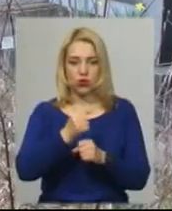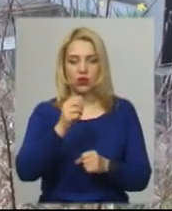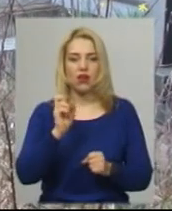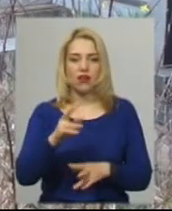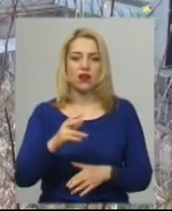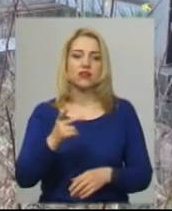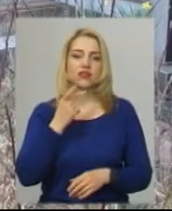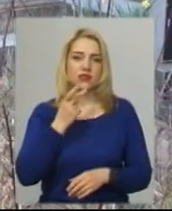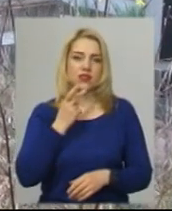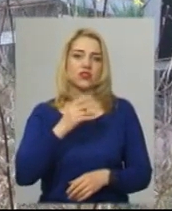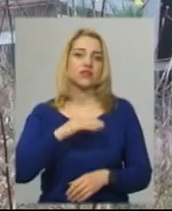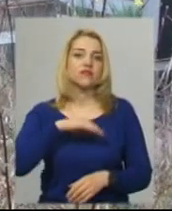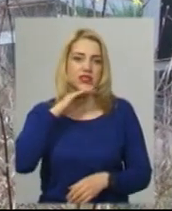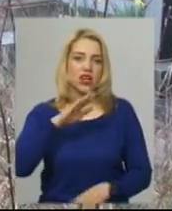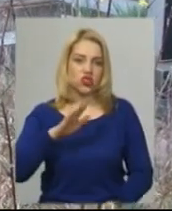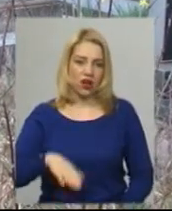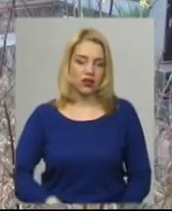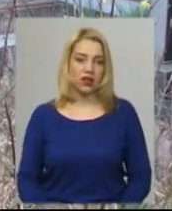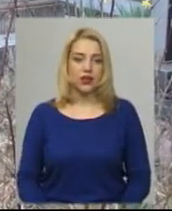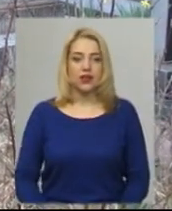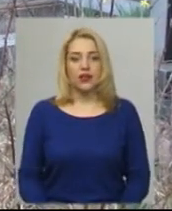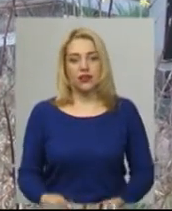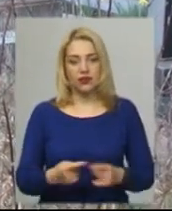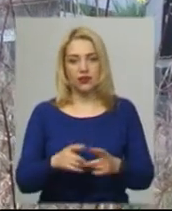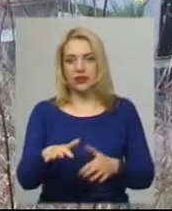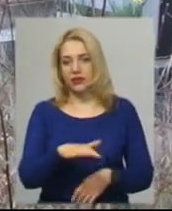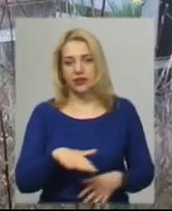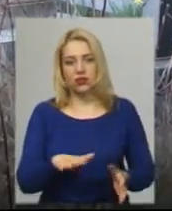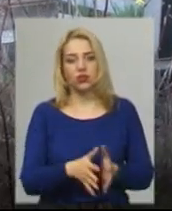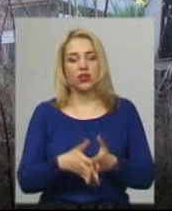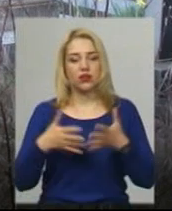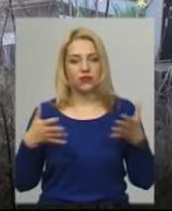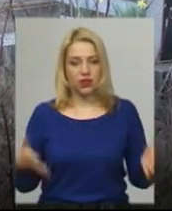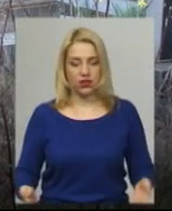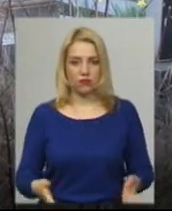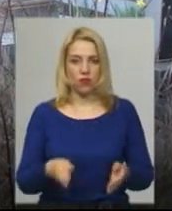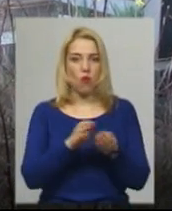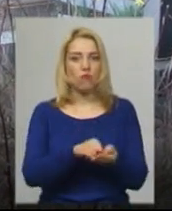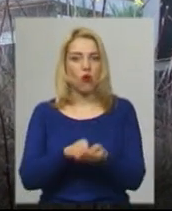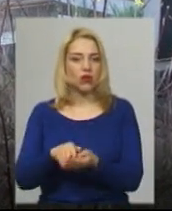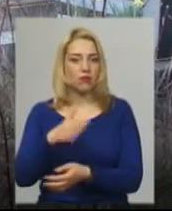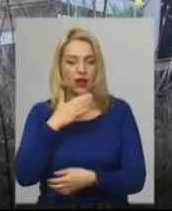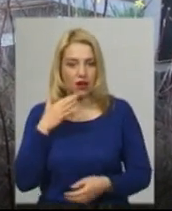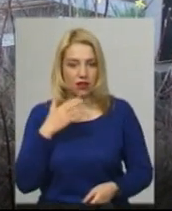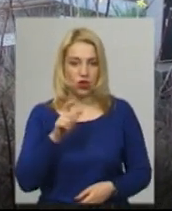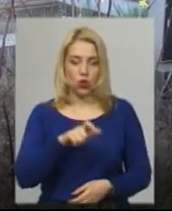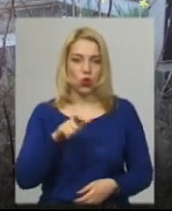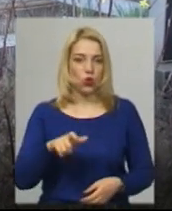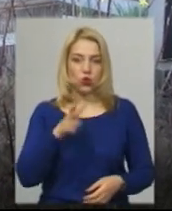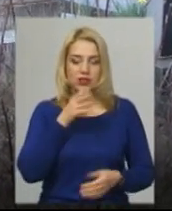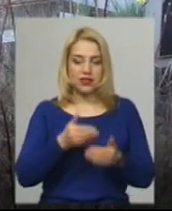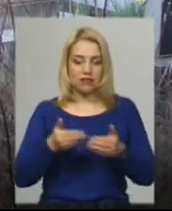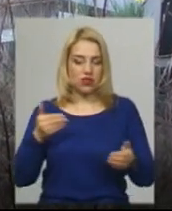каже працівниця Сніжана Урода. Територія дуже велика, могил багато, люди завчасно не прибирають.